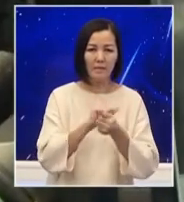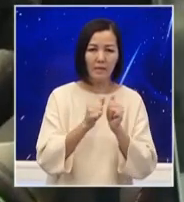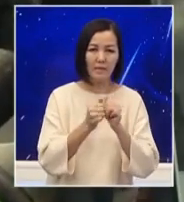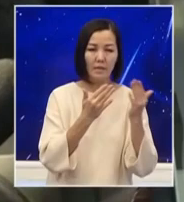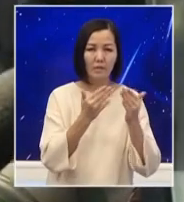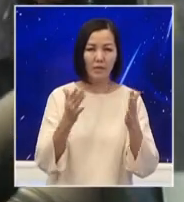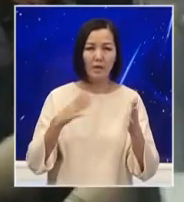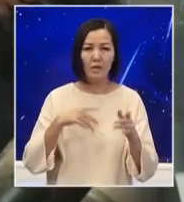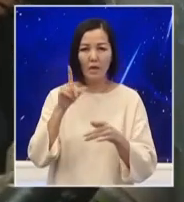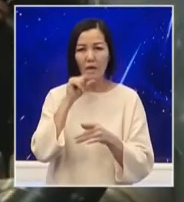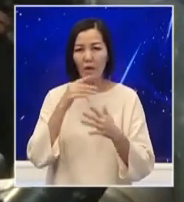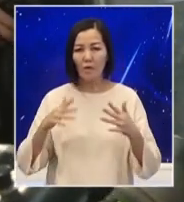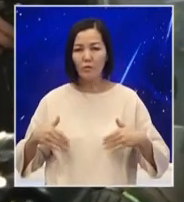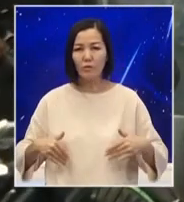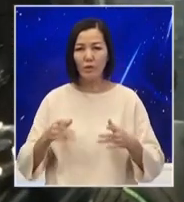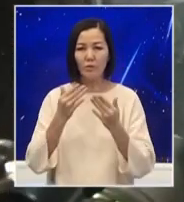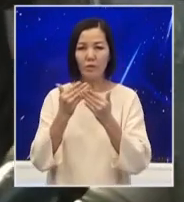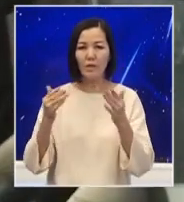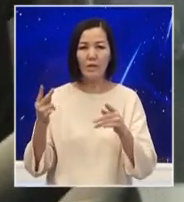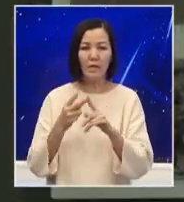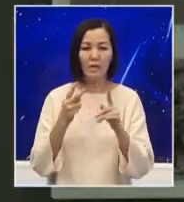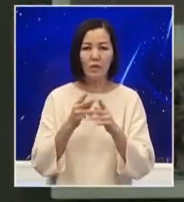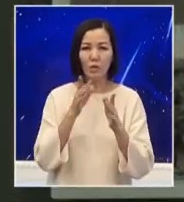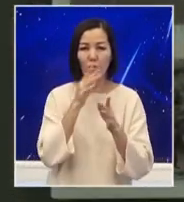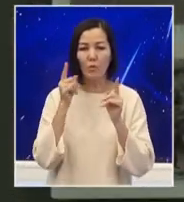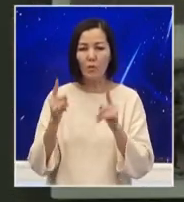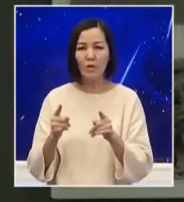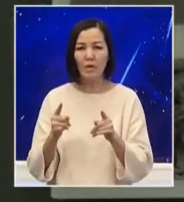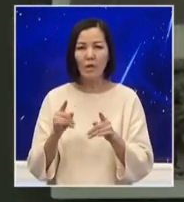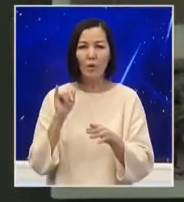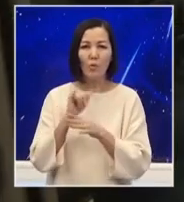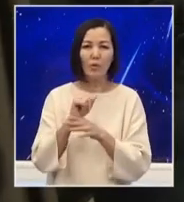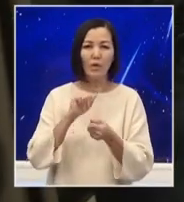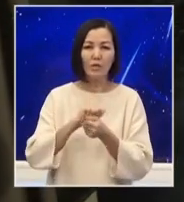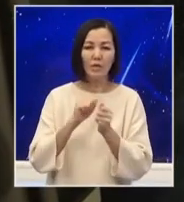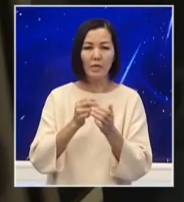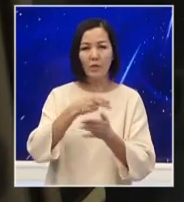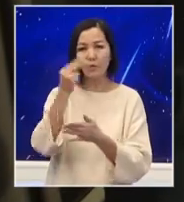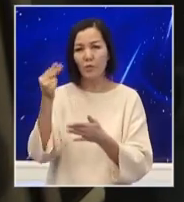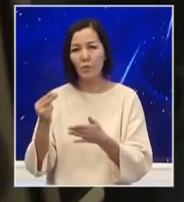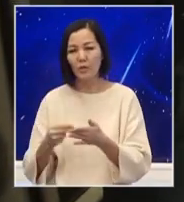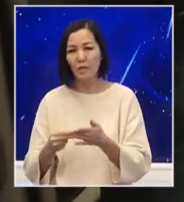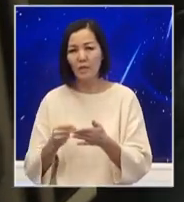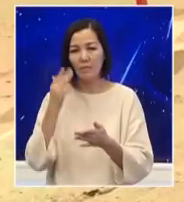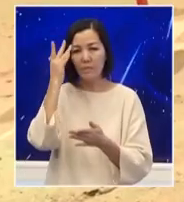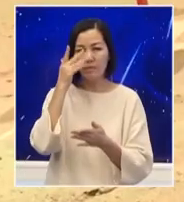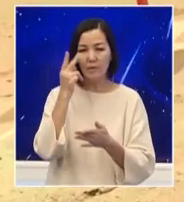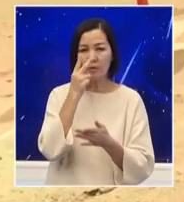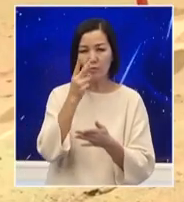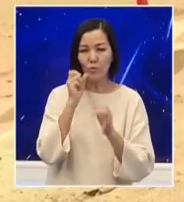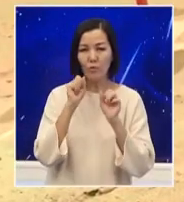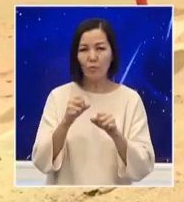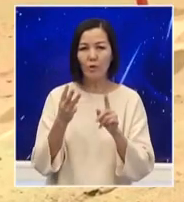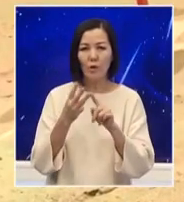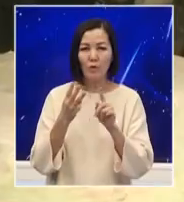мекендейтін ангустар туралы сыр шертсе, екінші бөлік қонақтарға жартас суреттерінің бағыт-бағдарын анықтап береді. Ал үшінші